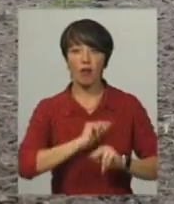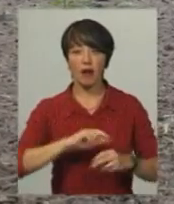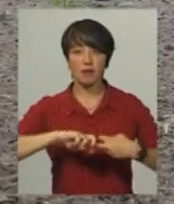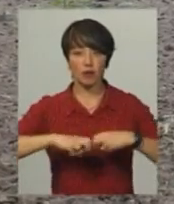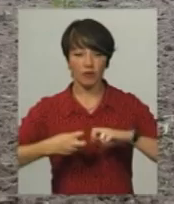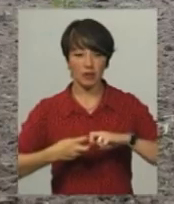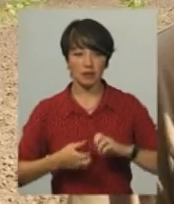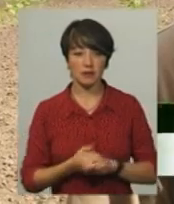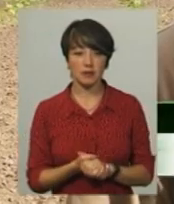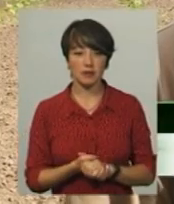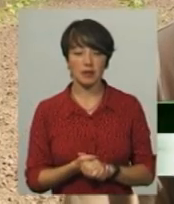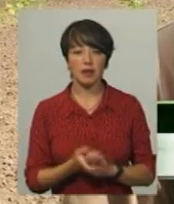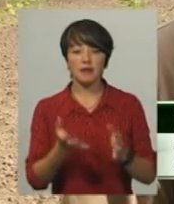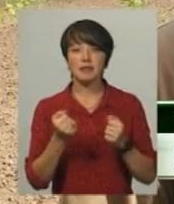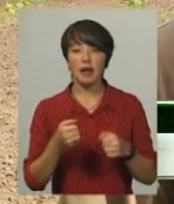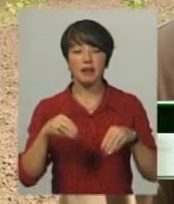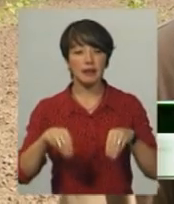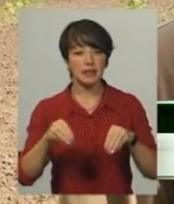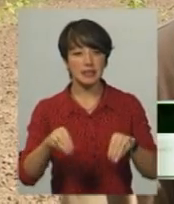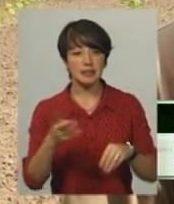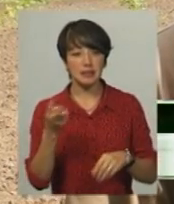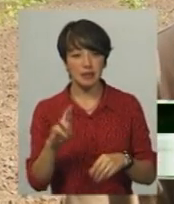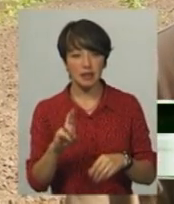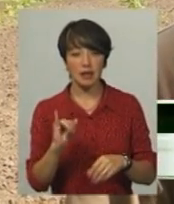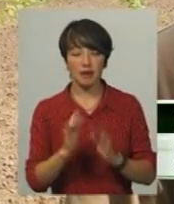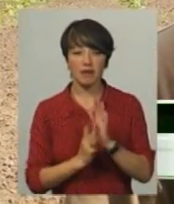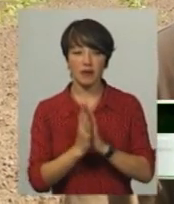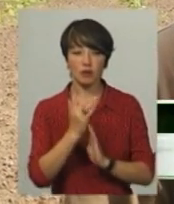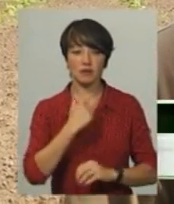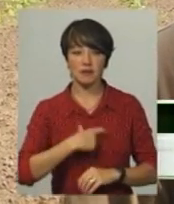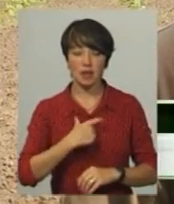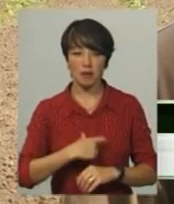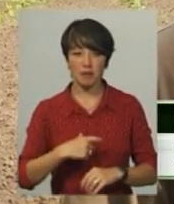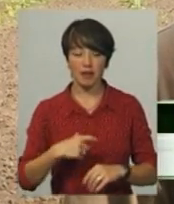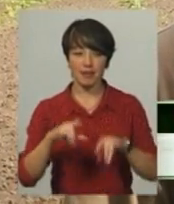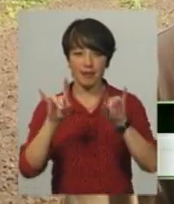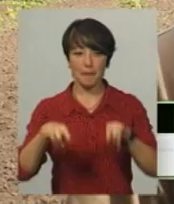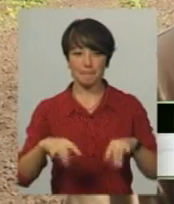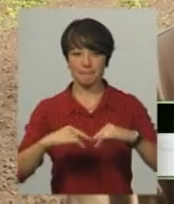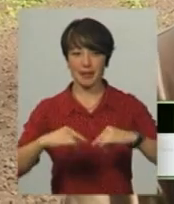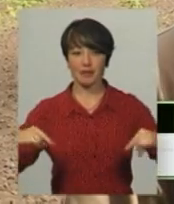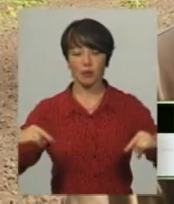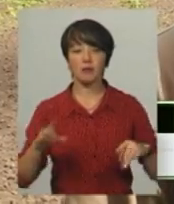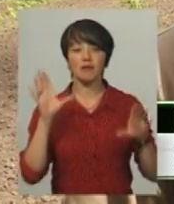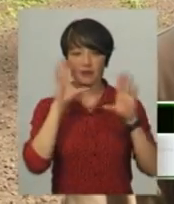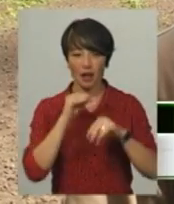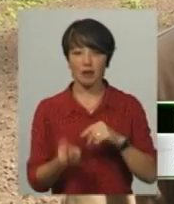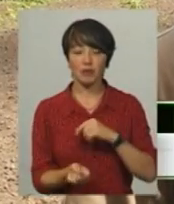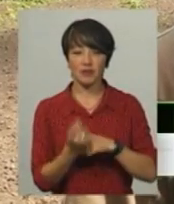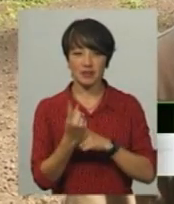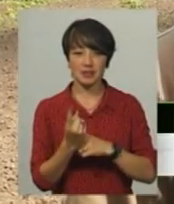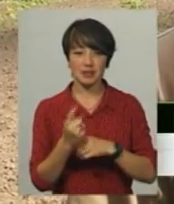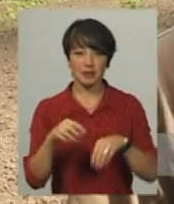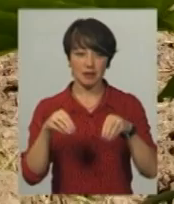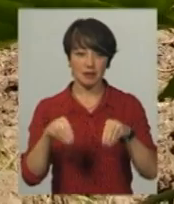Івано-Франківщини. Взяли насіння у колег, і ми виростили в себе на підвіконні. Досить вдалий